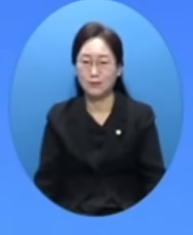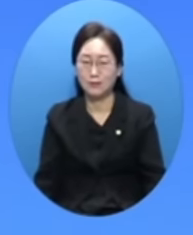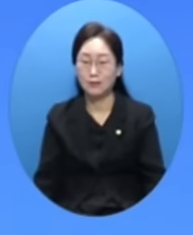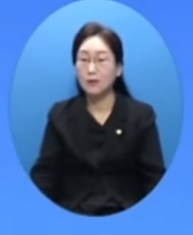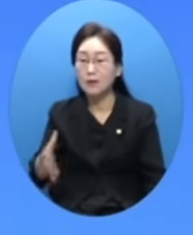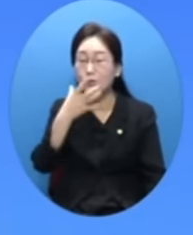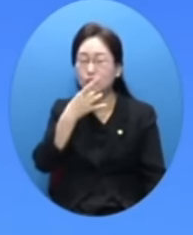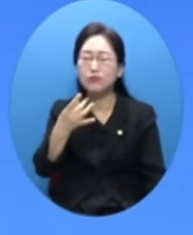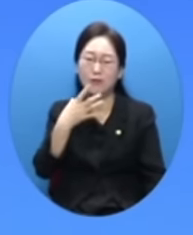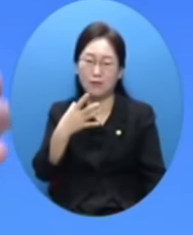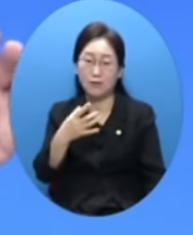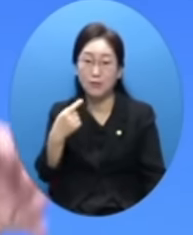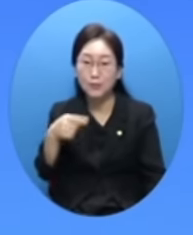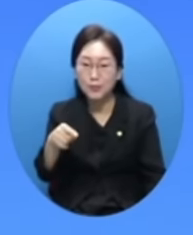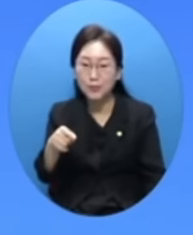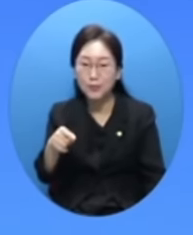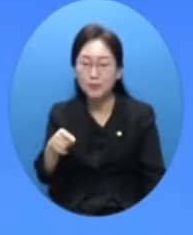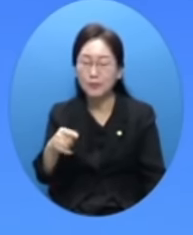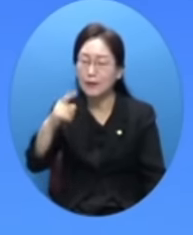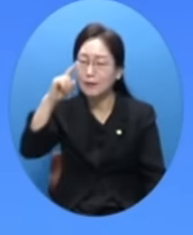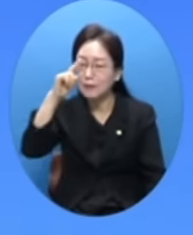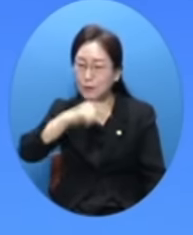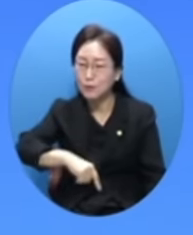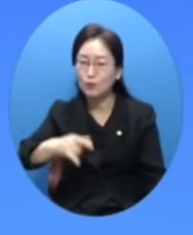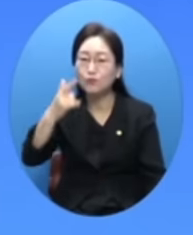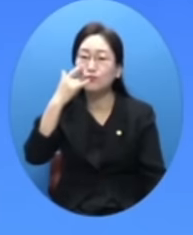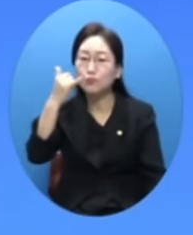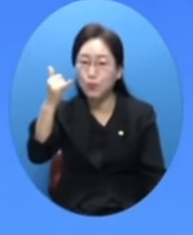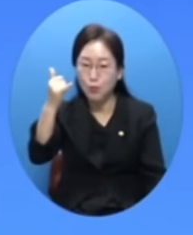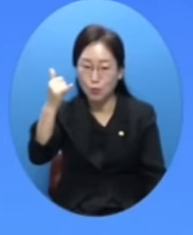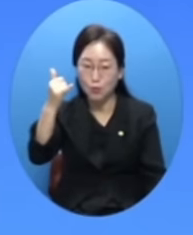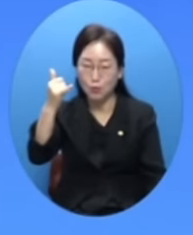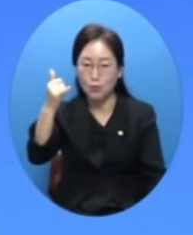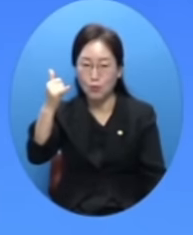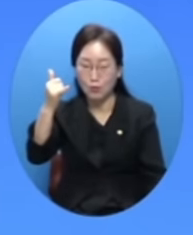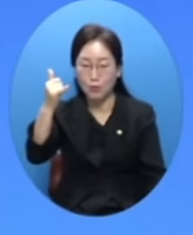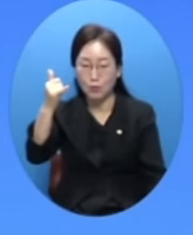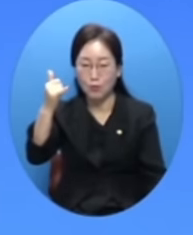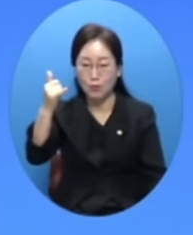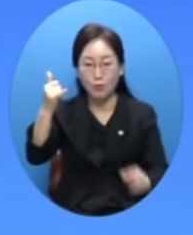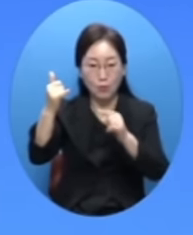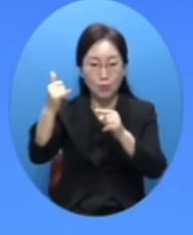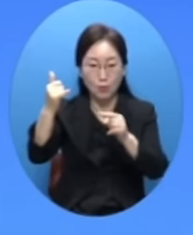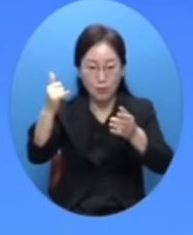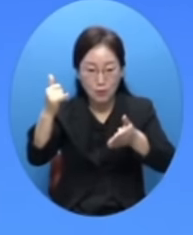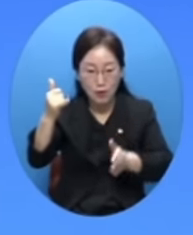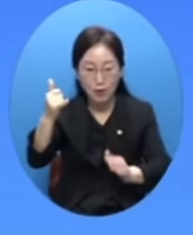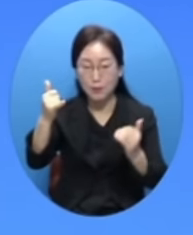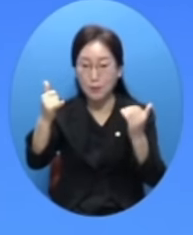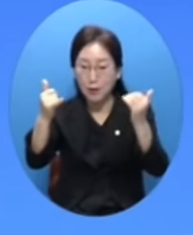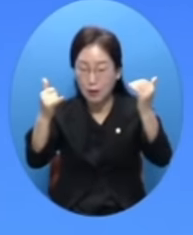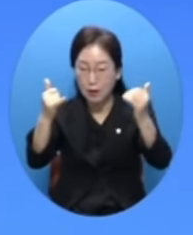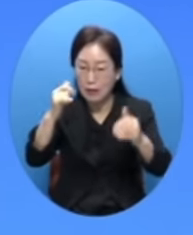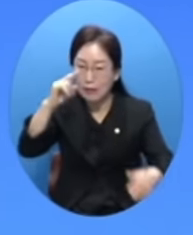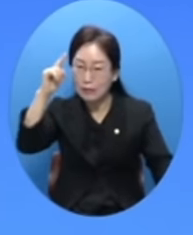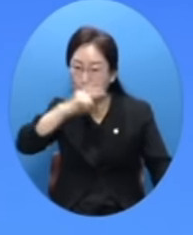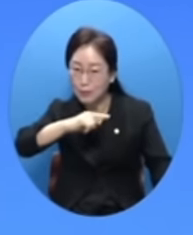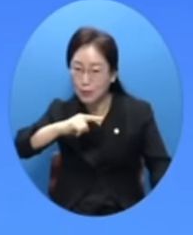불행하게도 그런데 나쁜 부모님 밑에서 자라나서 나쁜 영향을 받은